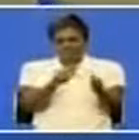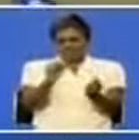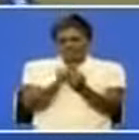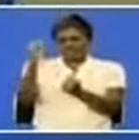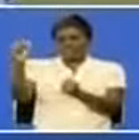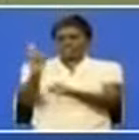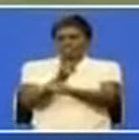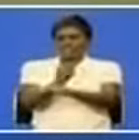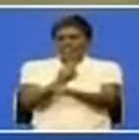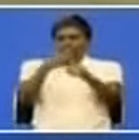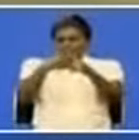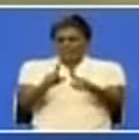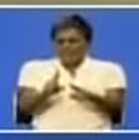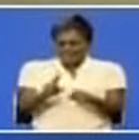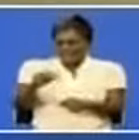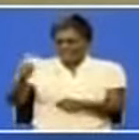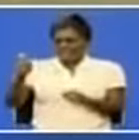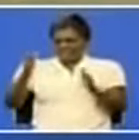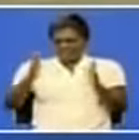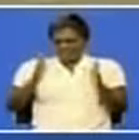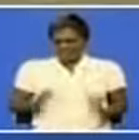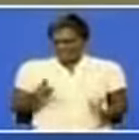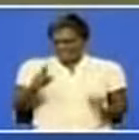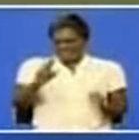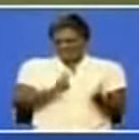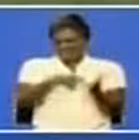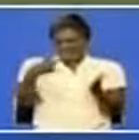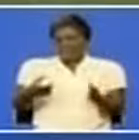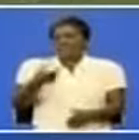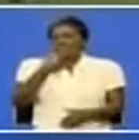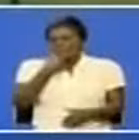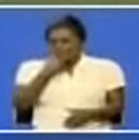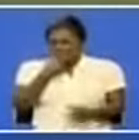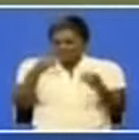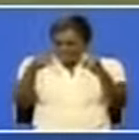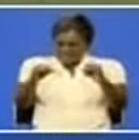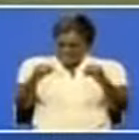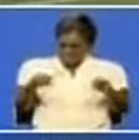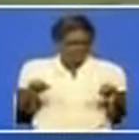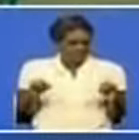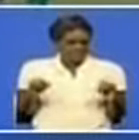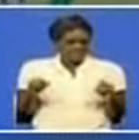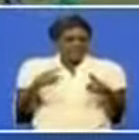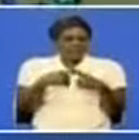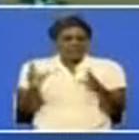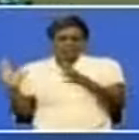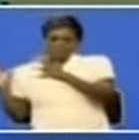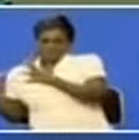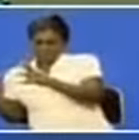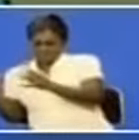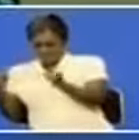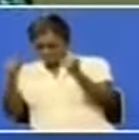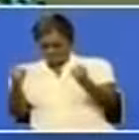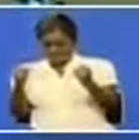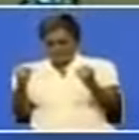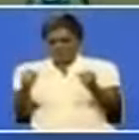15 lakini mkwaju wa Dancer Nkuma ukawa hafifu mno. Kogalo walizidisha mashambulizi lakini mlinda lango Wilson Obungu alikuwa